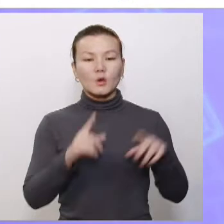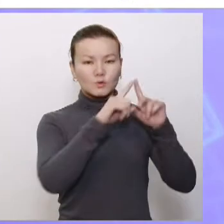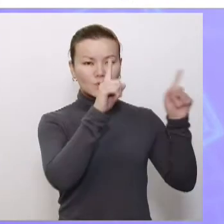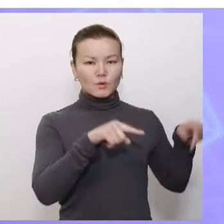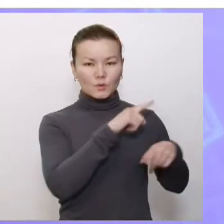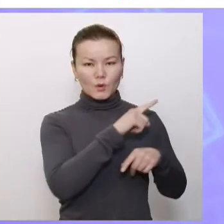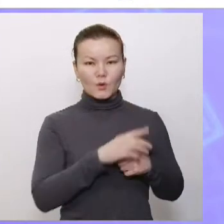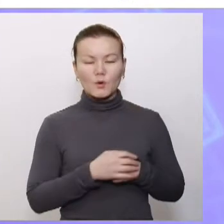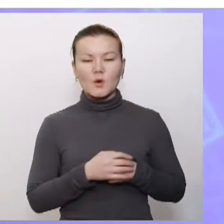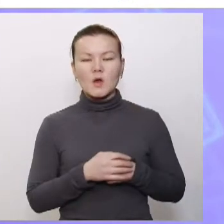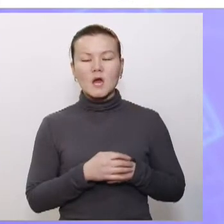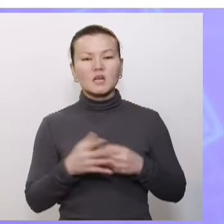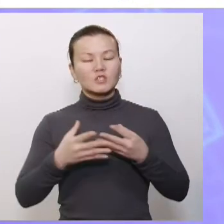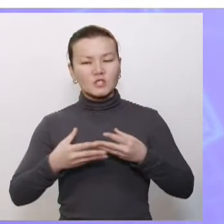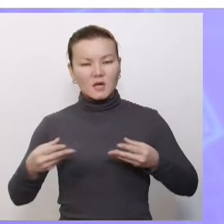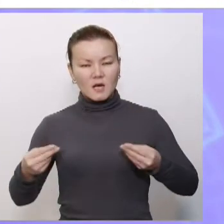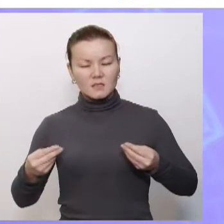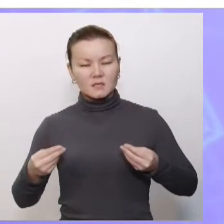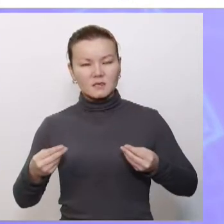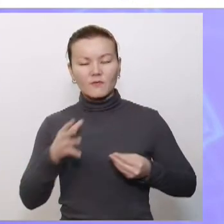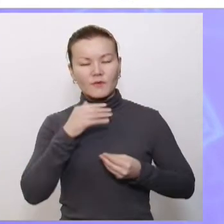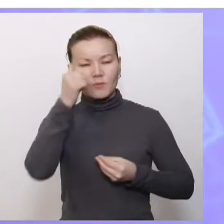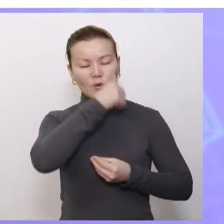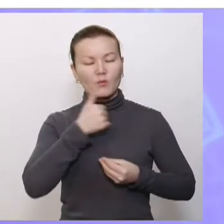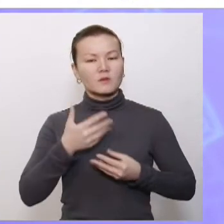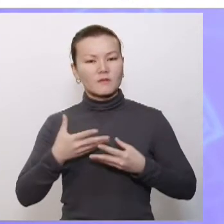Сүрөттө жаз мезгили.